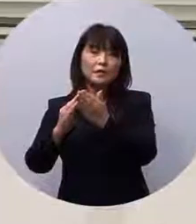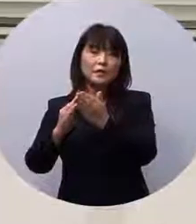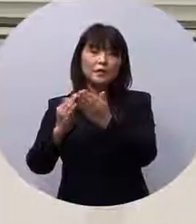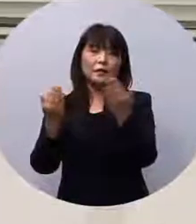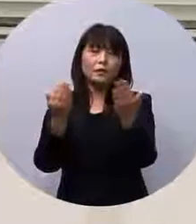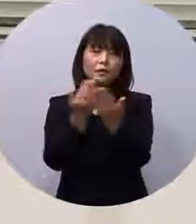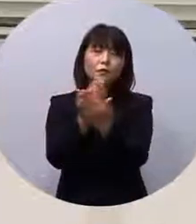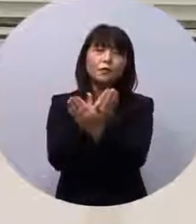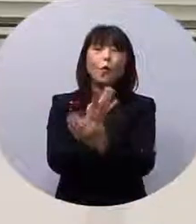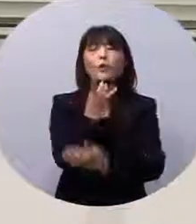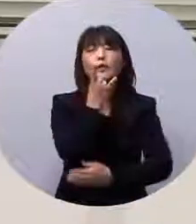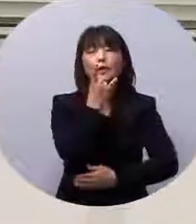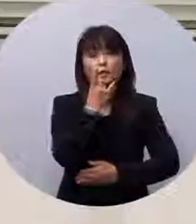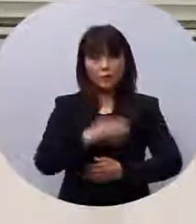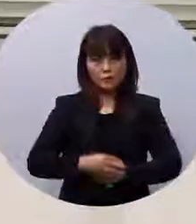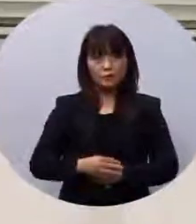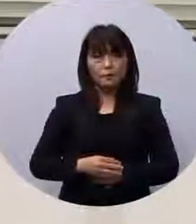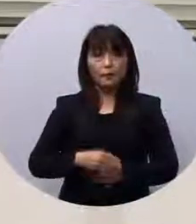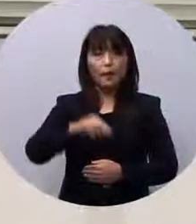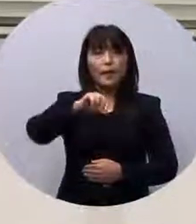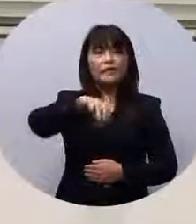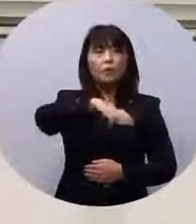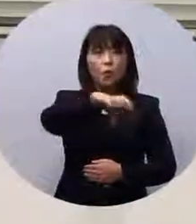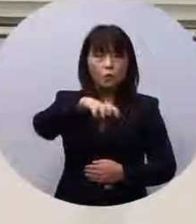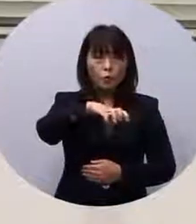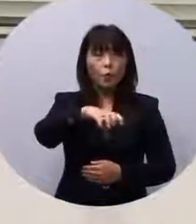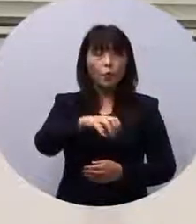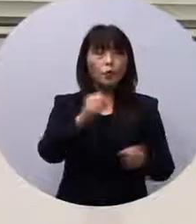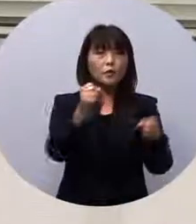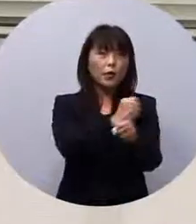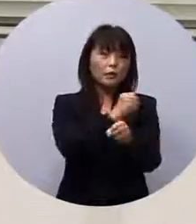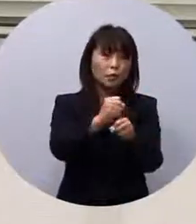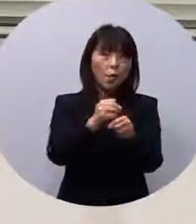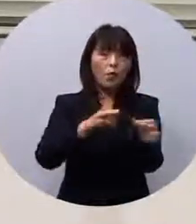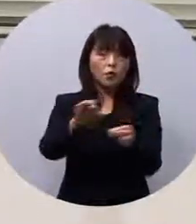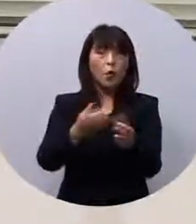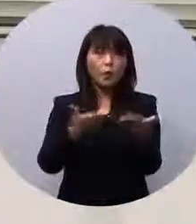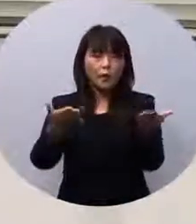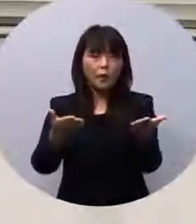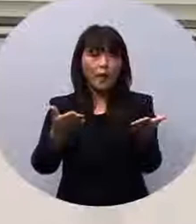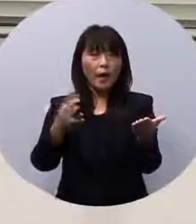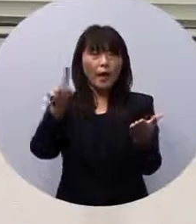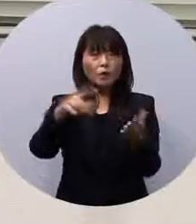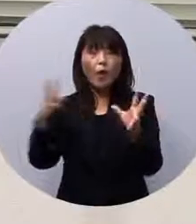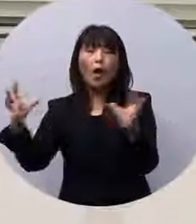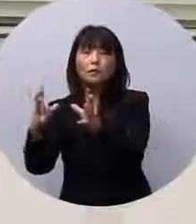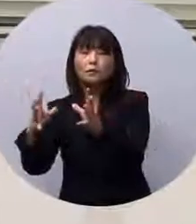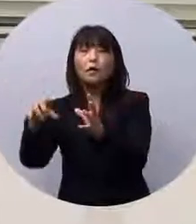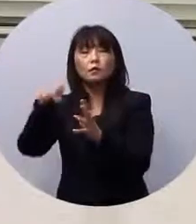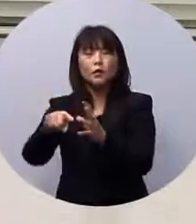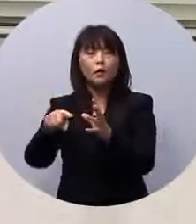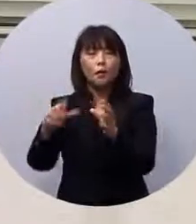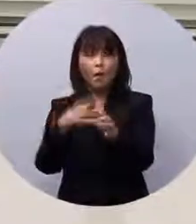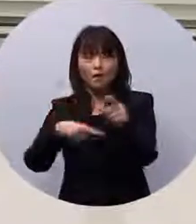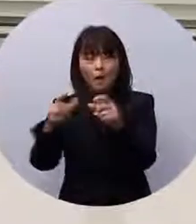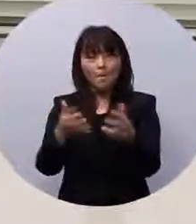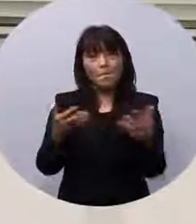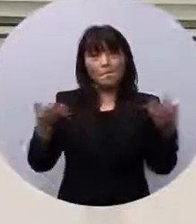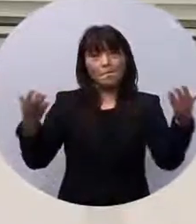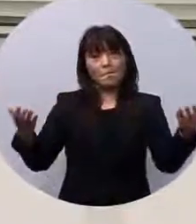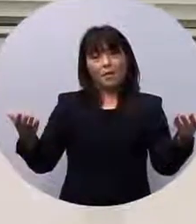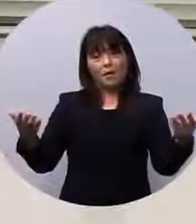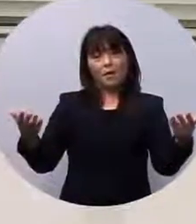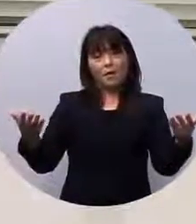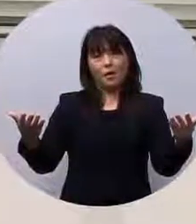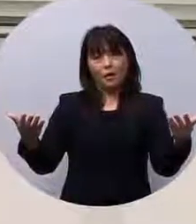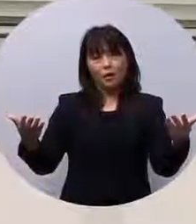ています。また地元の産業ですとか、商店街、市街地などもですね、さらに活気にあふれるような形